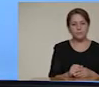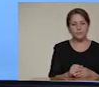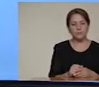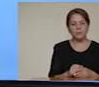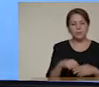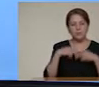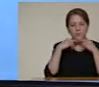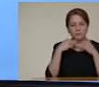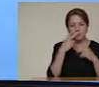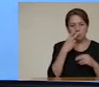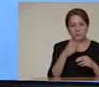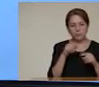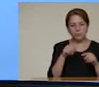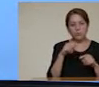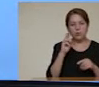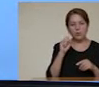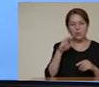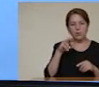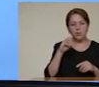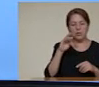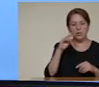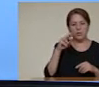e'tibor bersangiz, bu kalendar